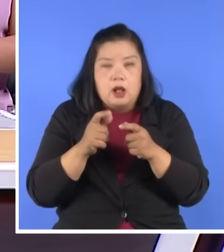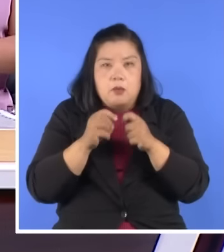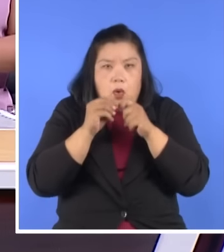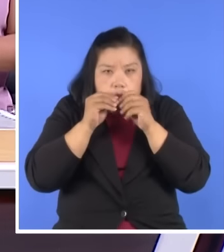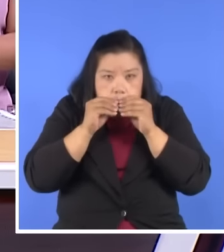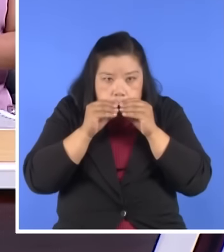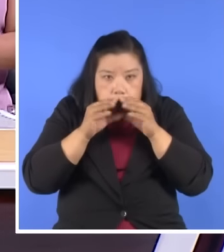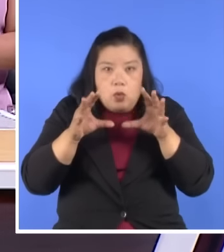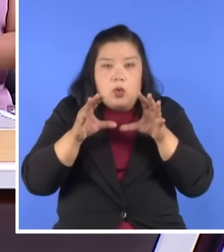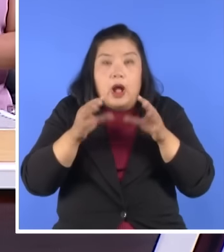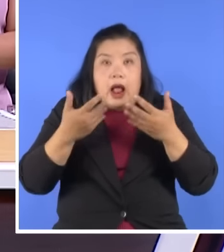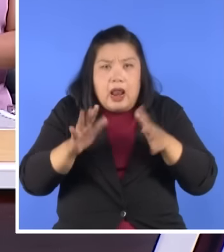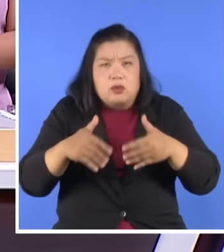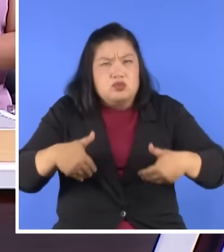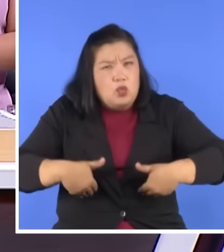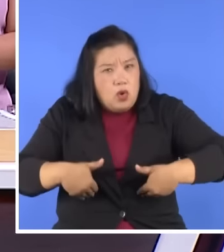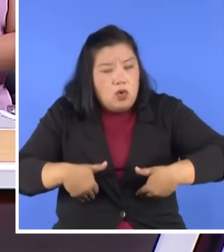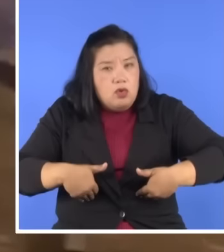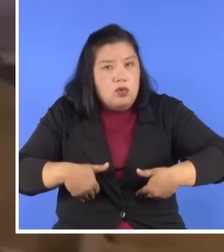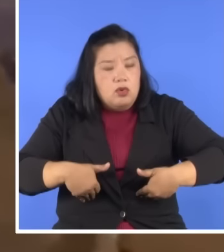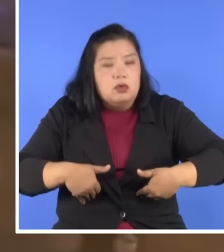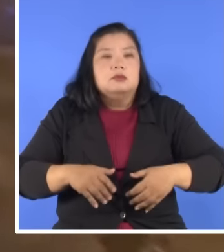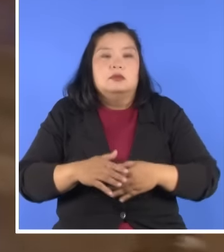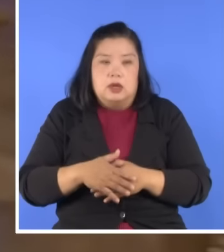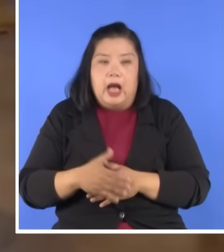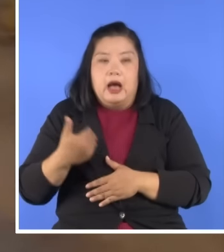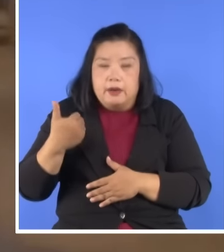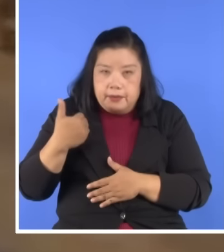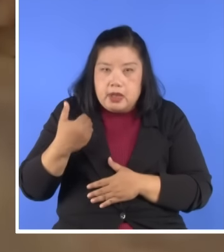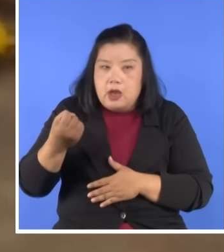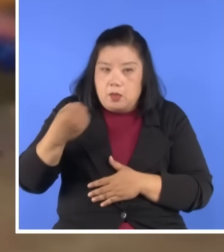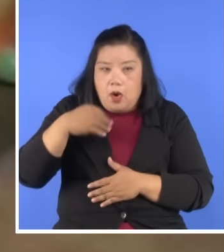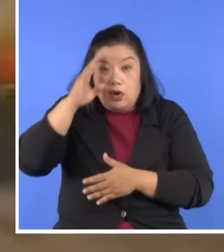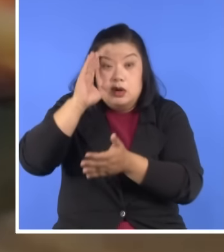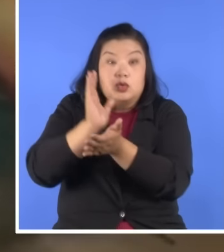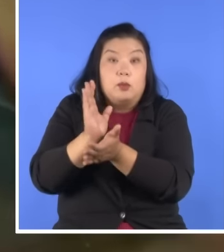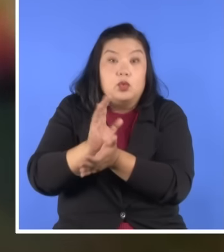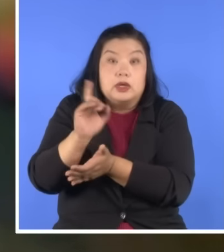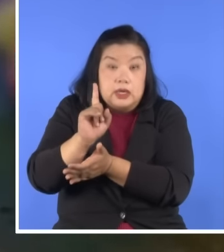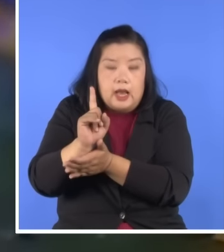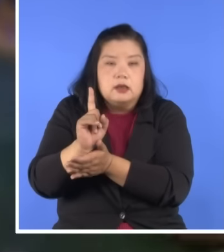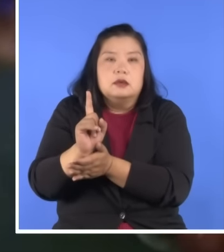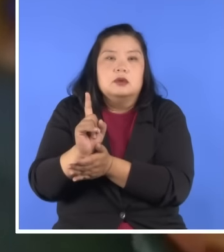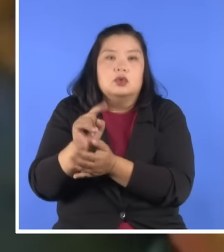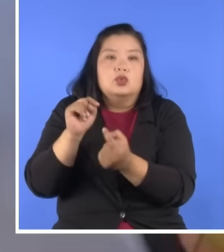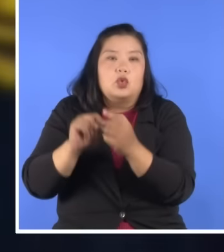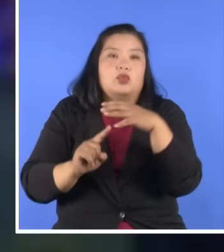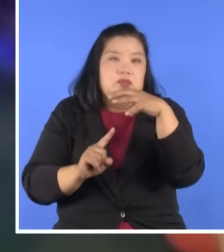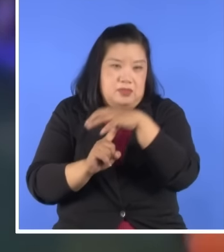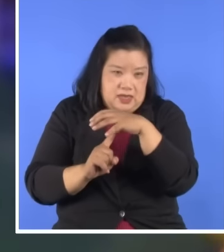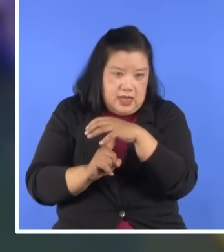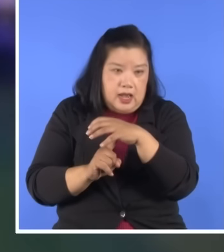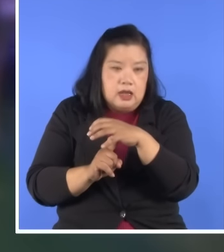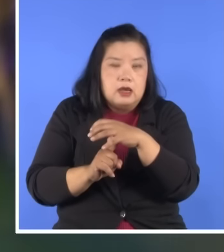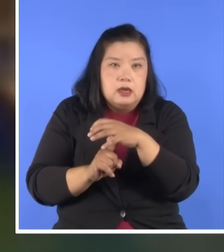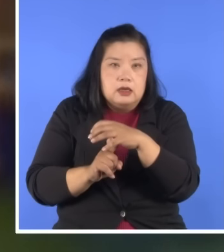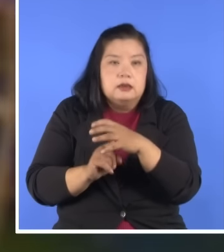แบบเย้ยกฎหมายเลยนะคือเรื่องนี้ได้รับการตรวจสอบจากตำรวจสพเมืองพัทยาค่ะซอยจอมเทียน 11อำเภอบางละมุง